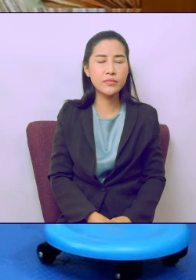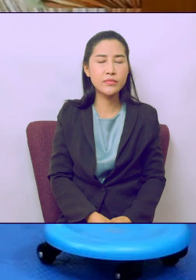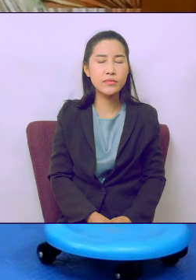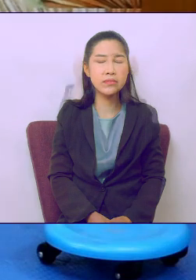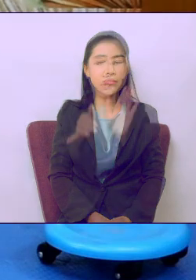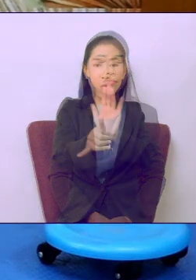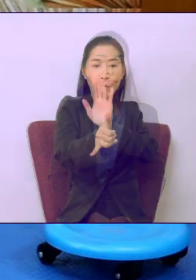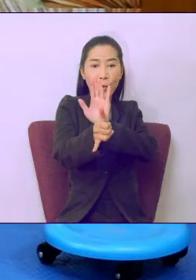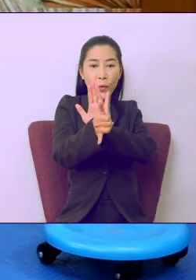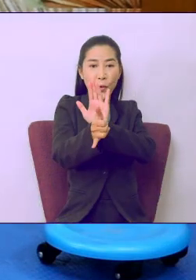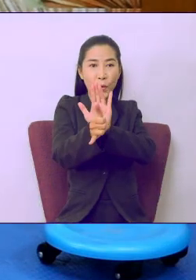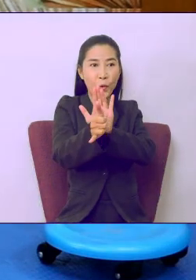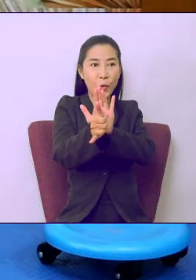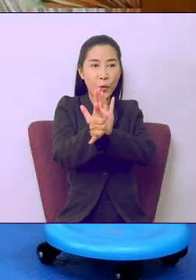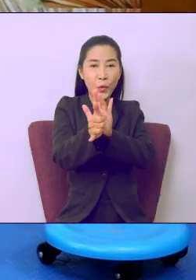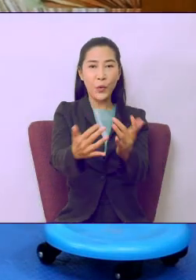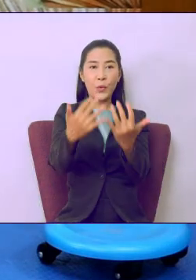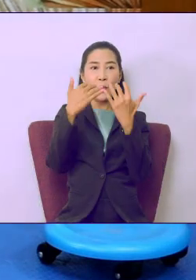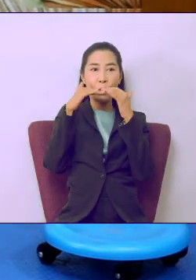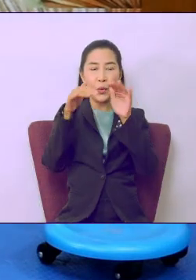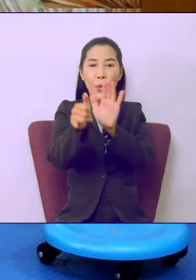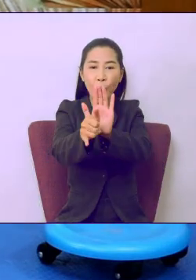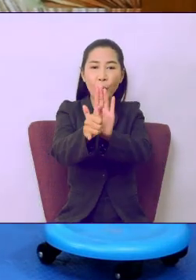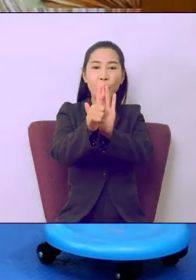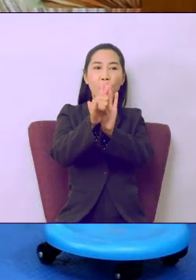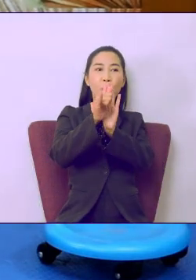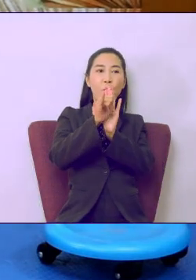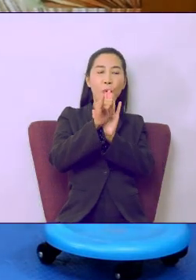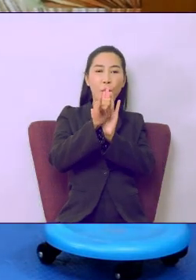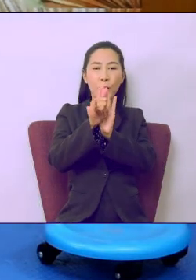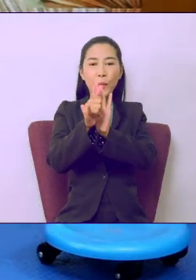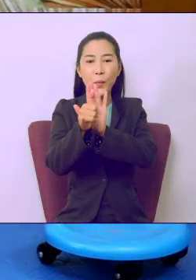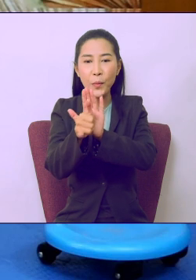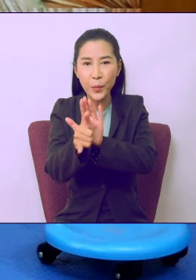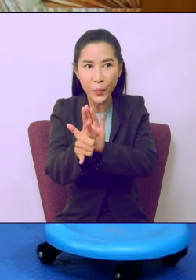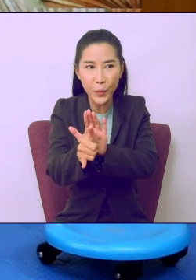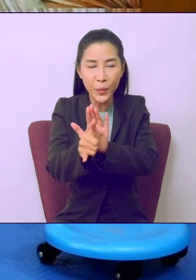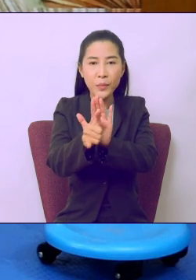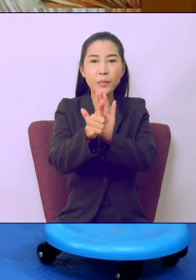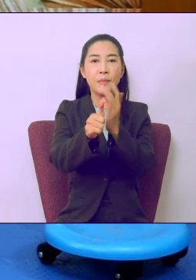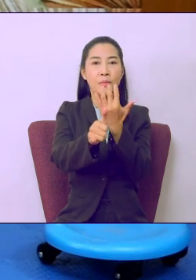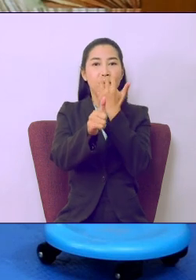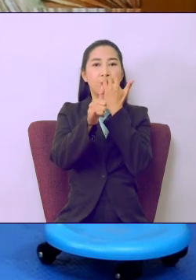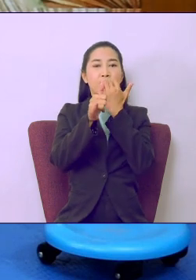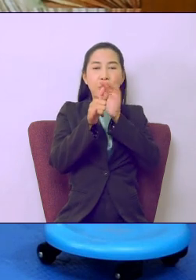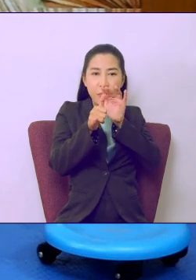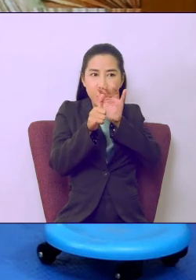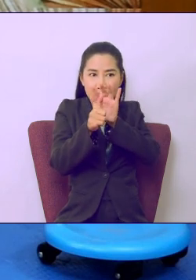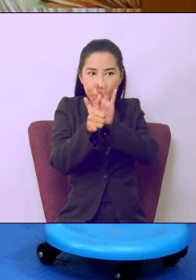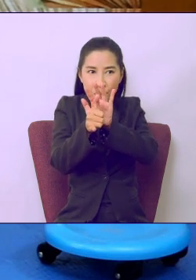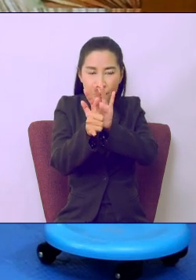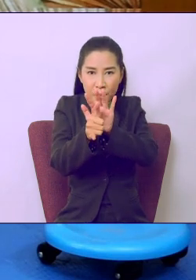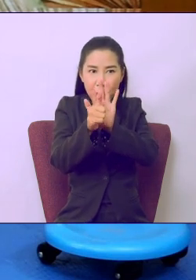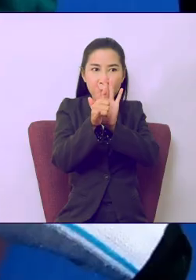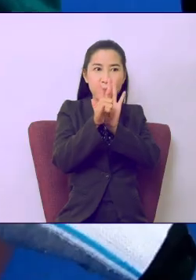คือหายใจเข้าหายใจออกดึงน้องมาแค่นิดเบเองแล้วก็คืนกลับแค่นี้เองครับหายใจเข้าหายใจออกดึงมา